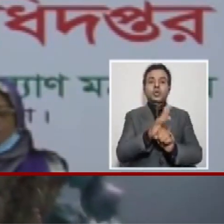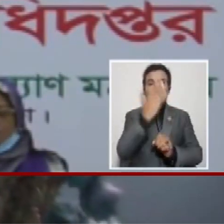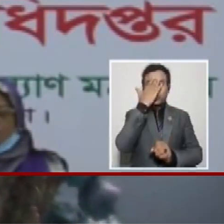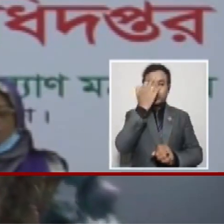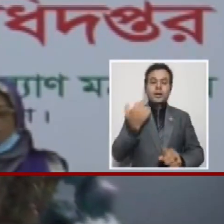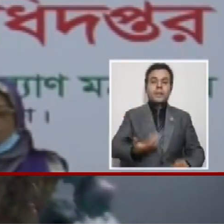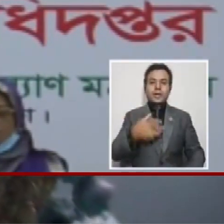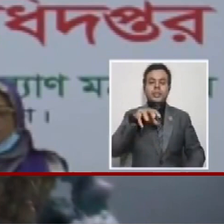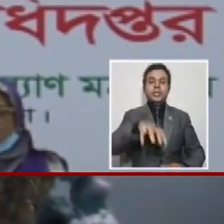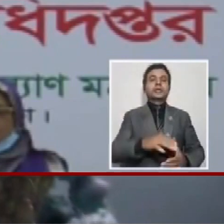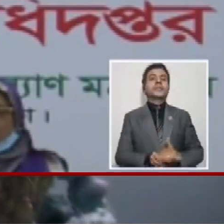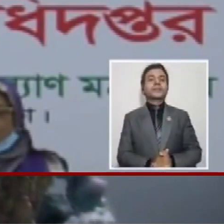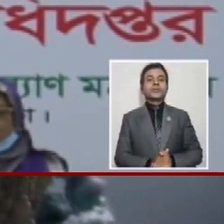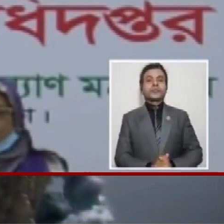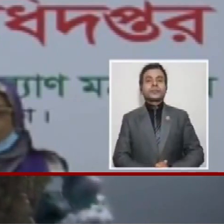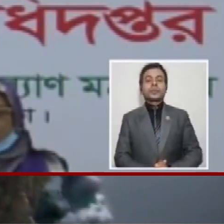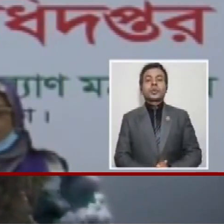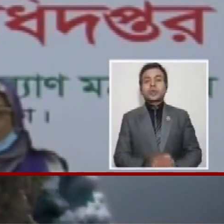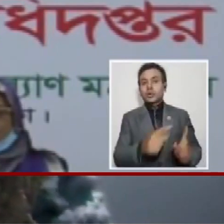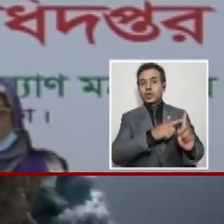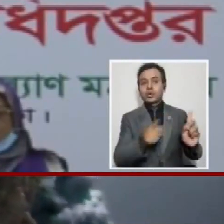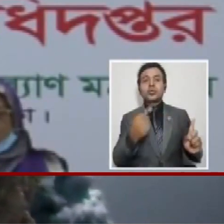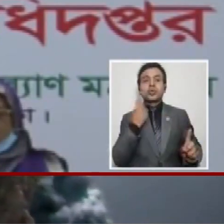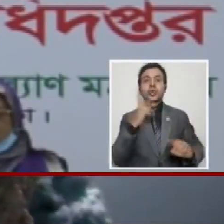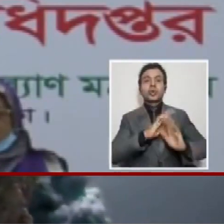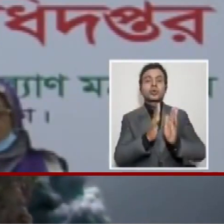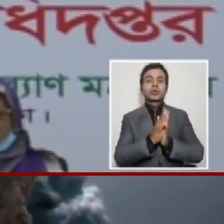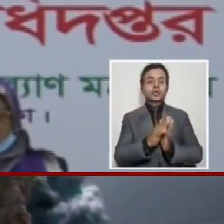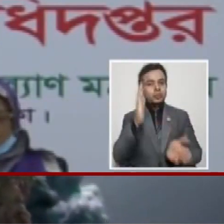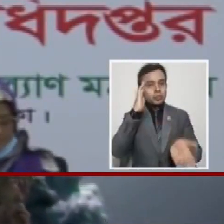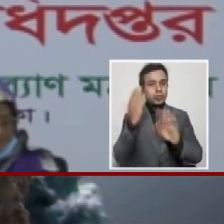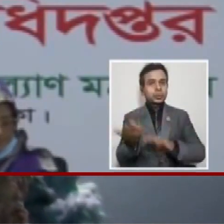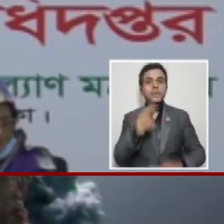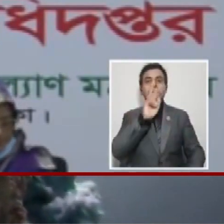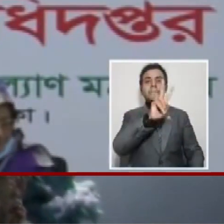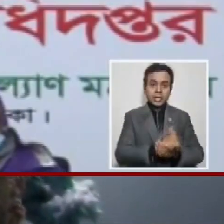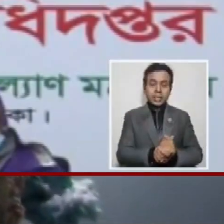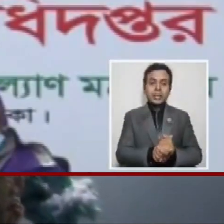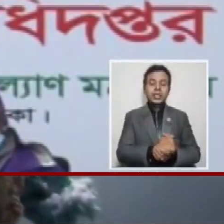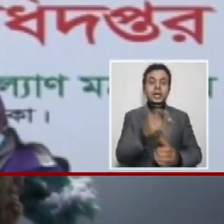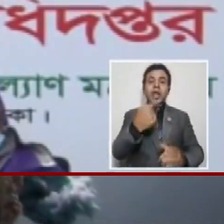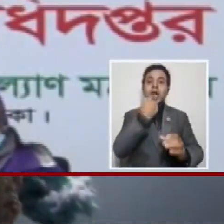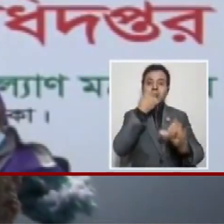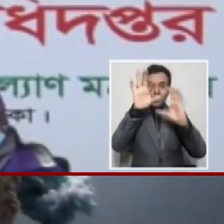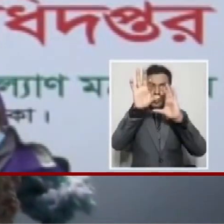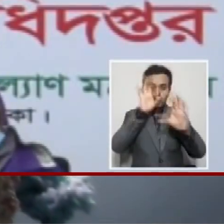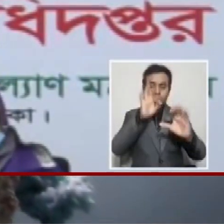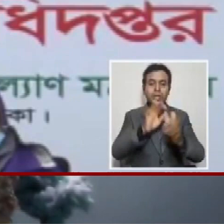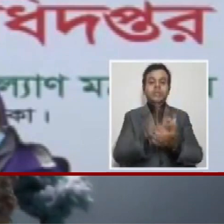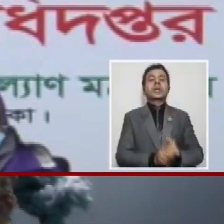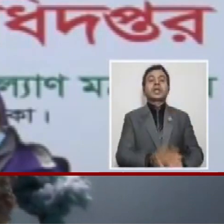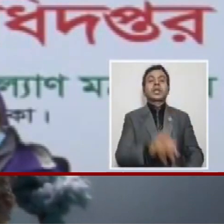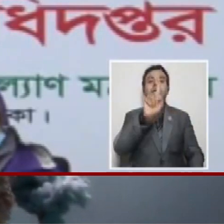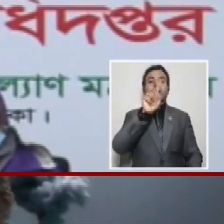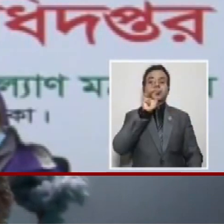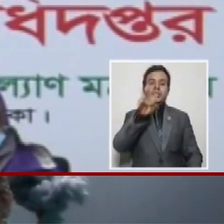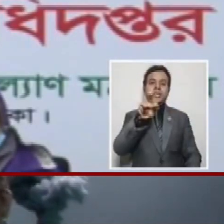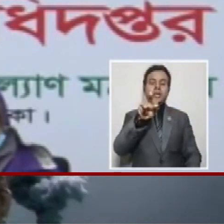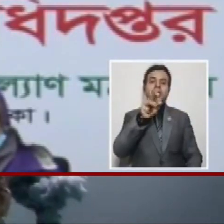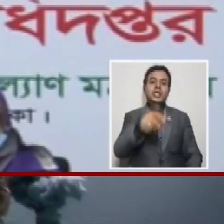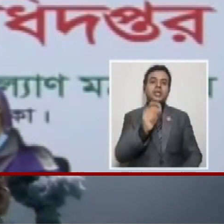করেছেন 22 জন এবং এ পর্যন্ত মৃত্যুবরণ 408 জন। গত 24 ঘন্টায় সুস্থ